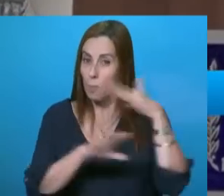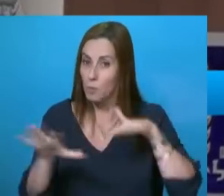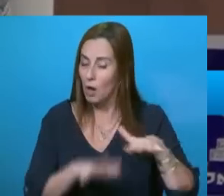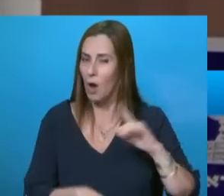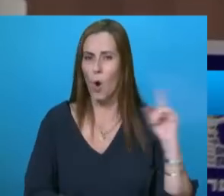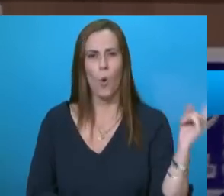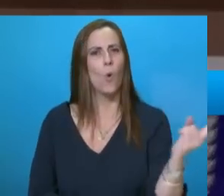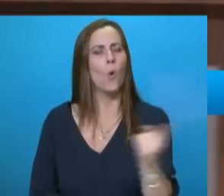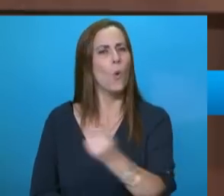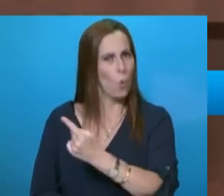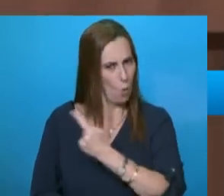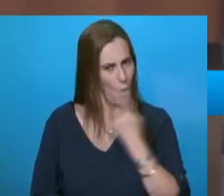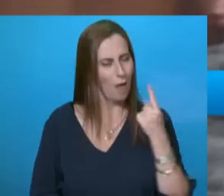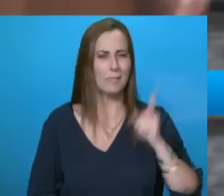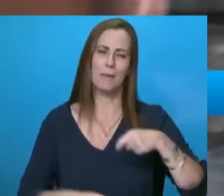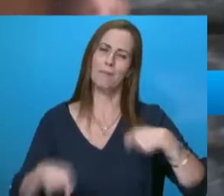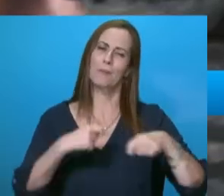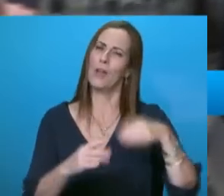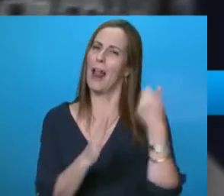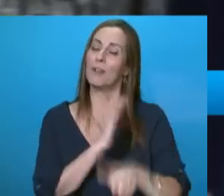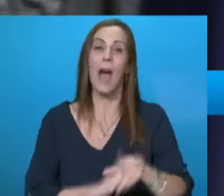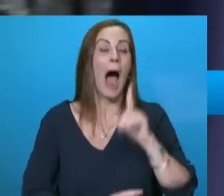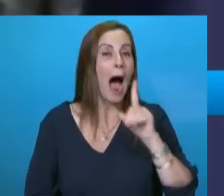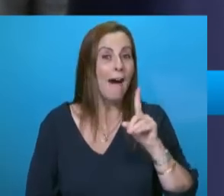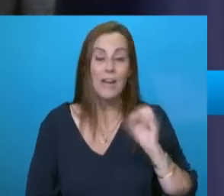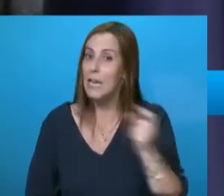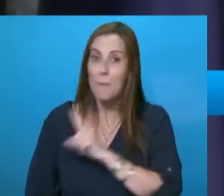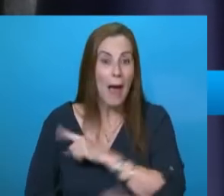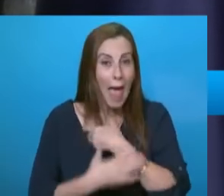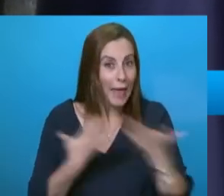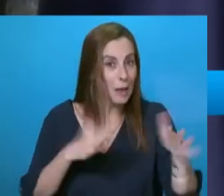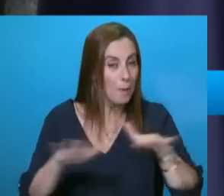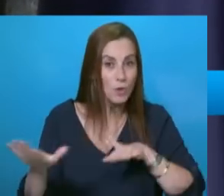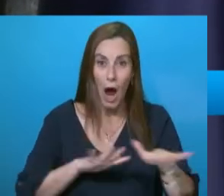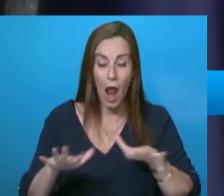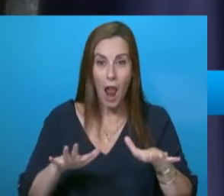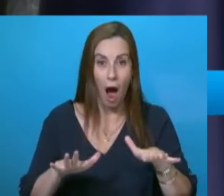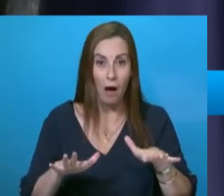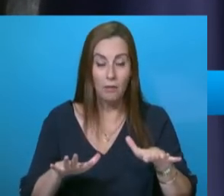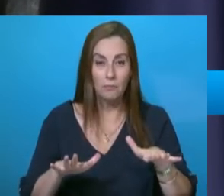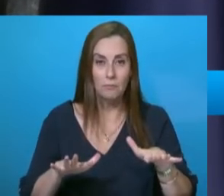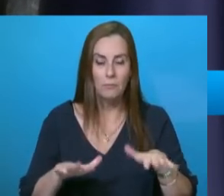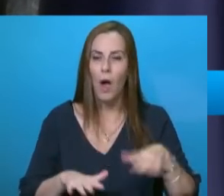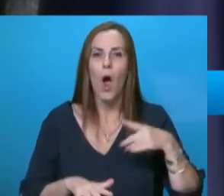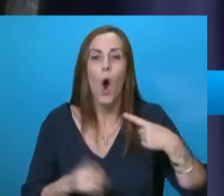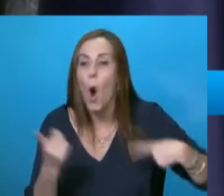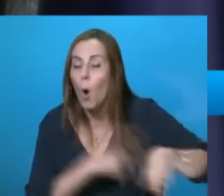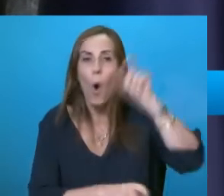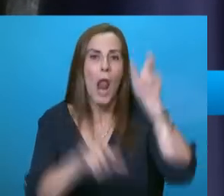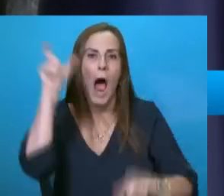כולם ישלמו מחירים. אך אם לא תקום ממשלה כזאת, אזרחי